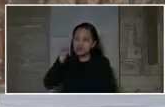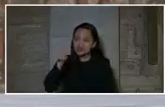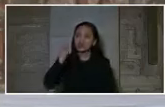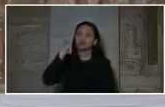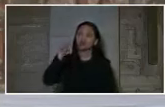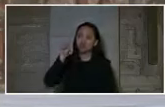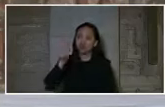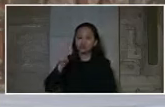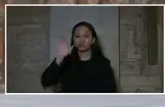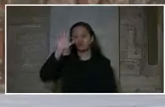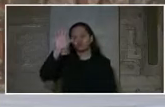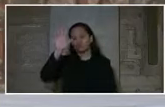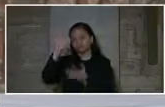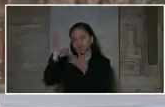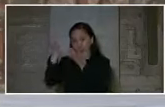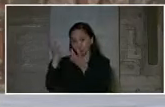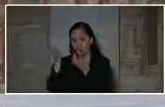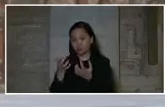ng Diyos.